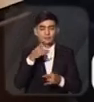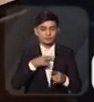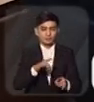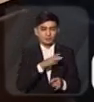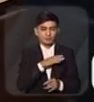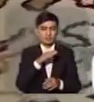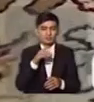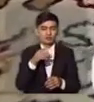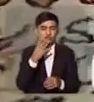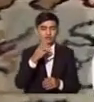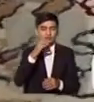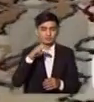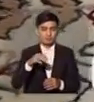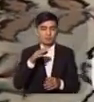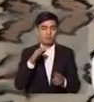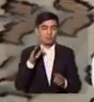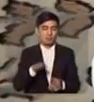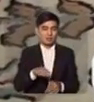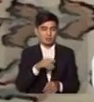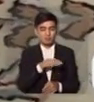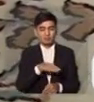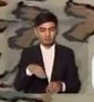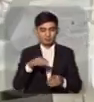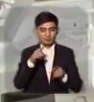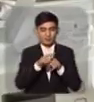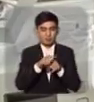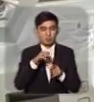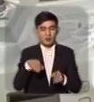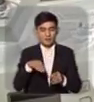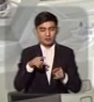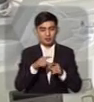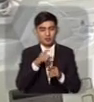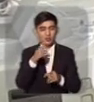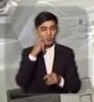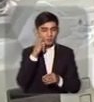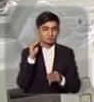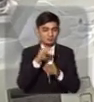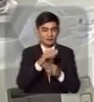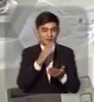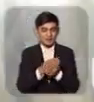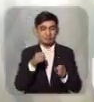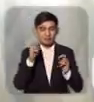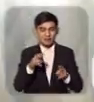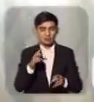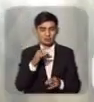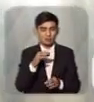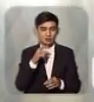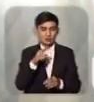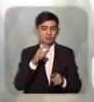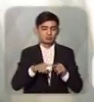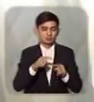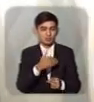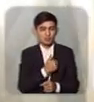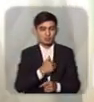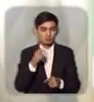короче правой на 4 сантиметра, поэтому ребенок с трудом передвигается, несмотря на специальную обувь. По словам школьника, он мечтает побыстрее пойти